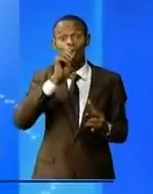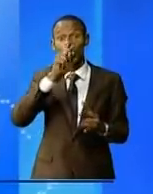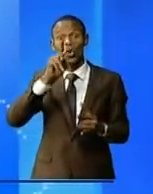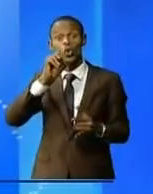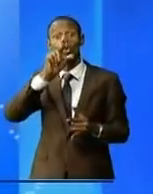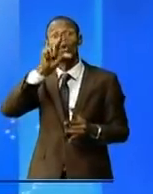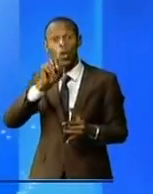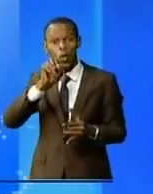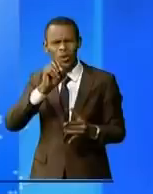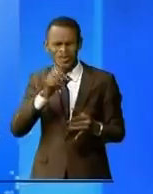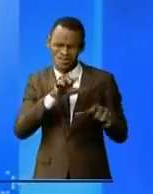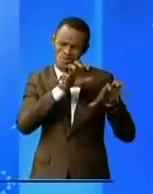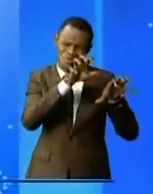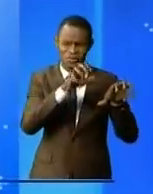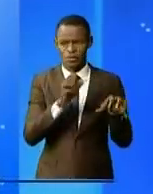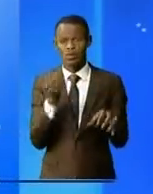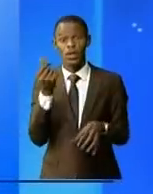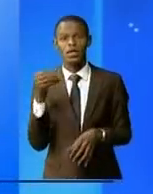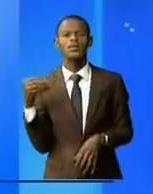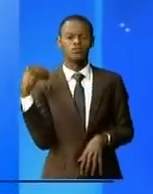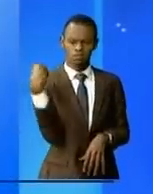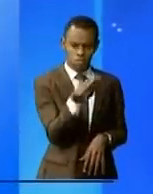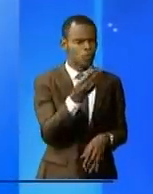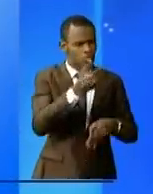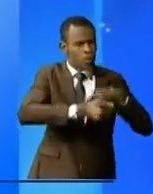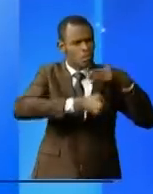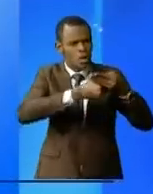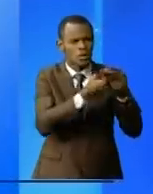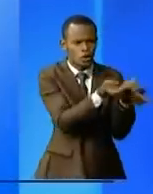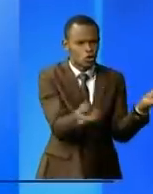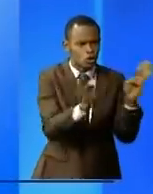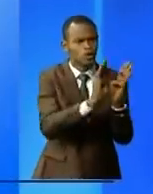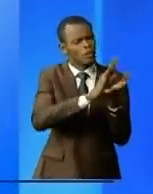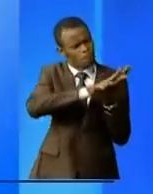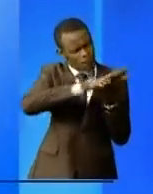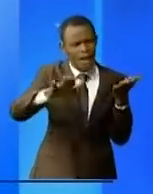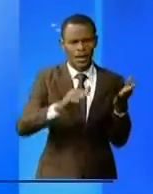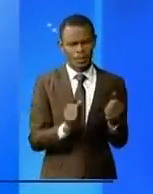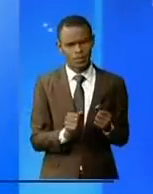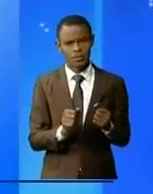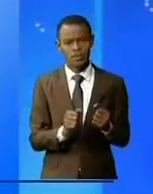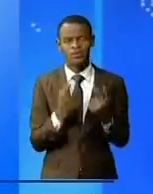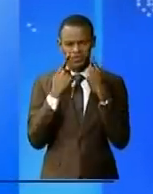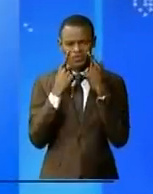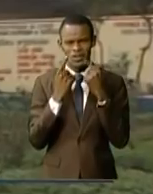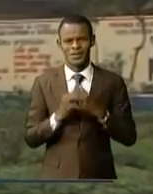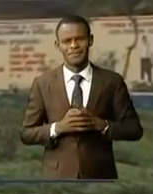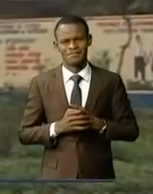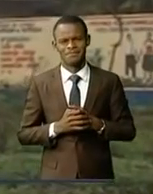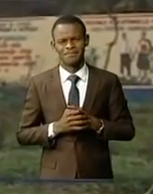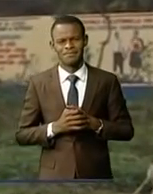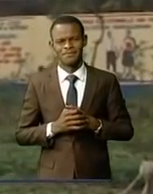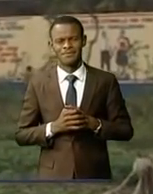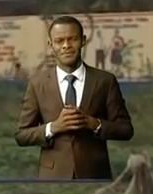pupitres et autres matériels didactiques pour l'enseignement. Reportage d'Élisée Kambala et Raphaël Nzadi. Ce